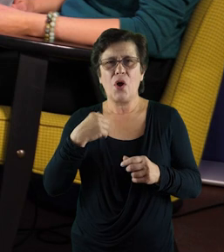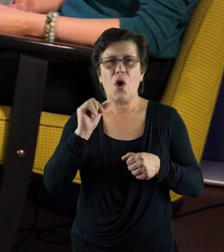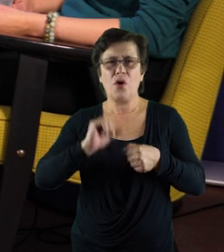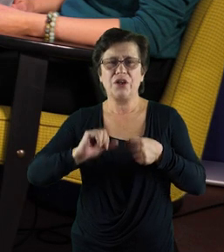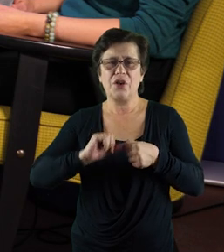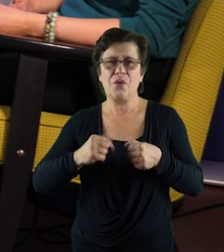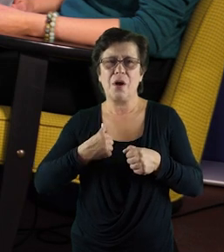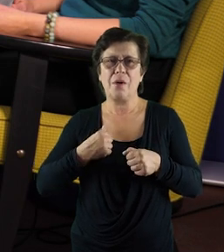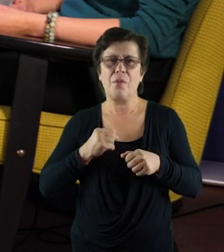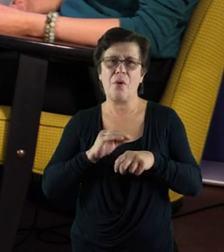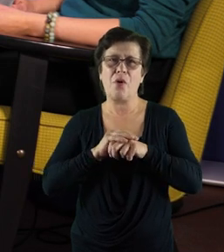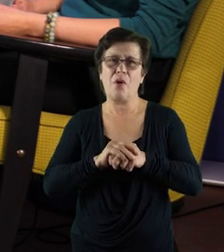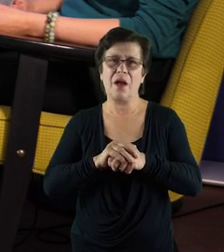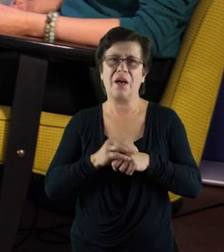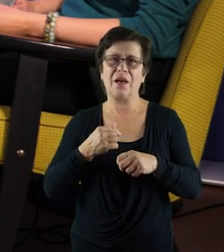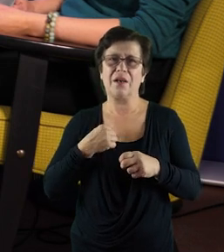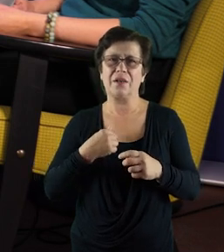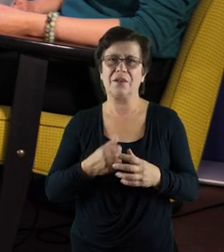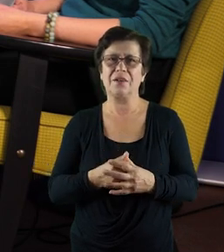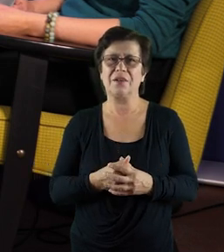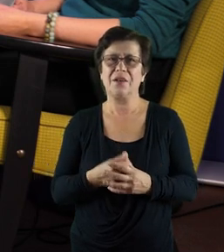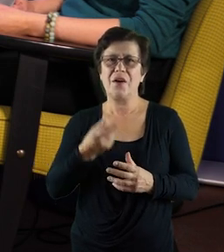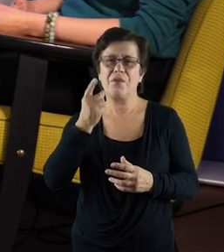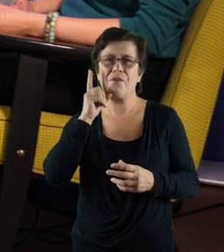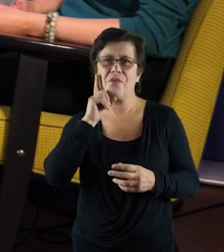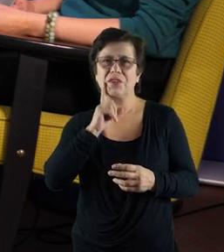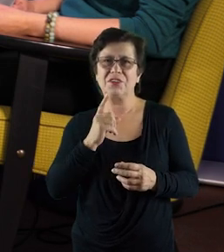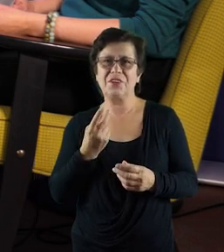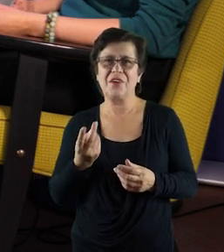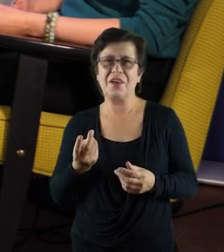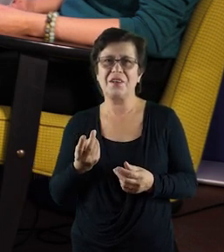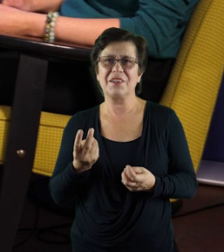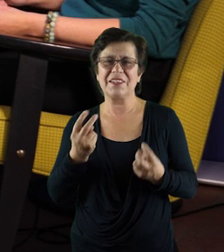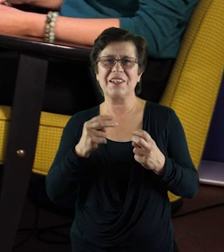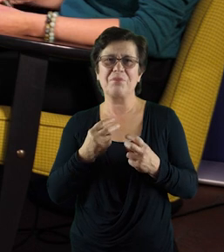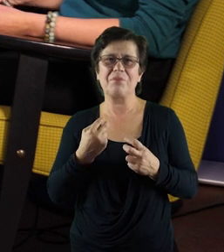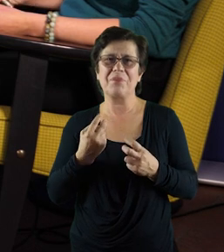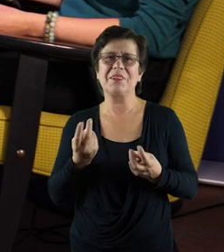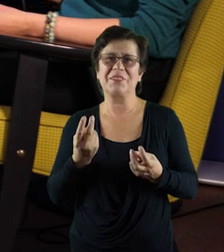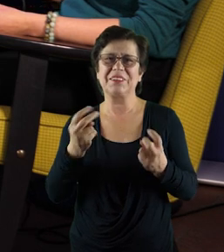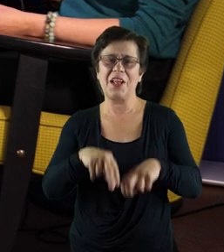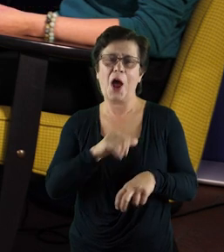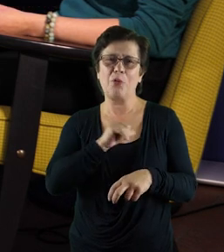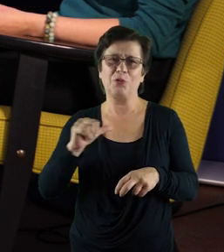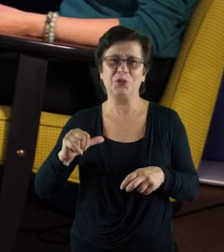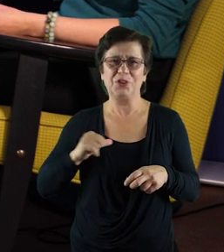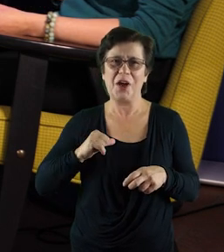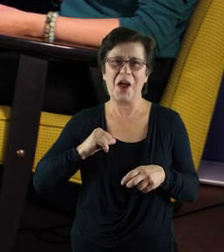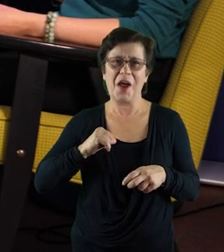wrażliwości w poezję wkładać. Aż właściwie stał się poetą ekstatycznym. I